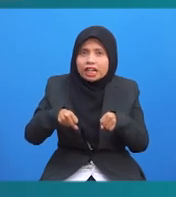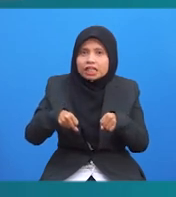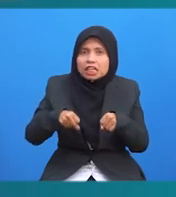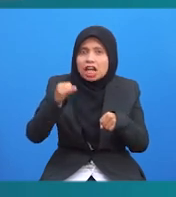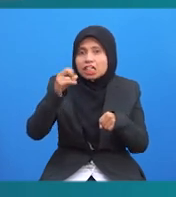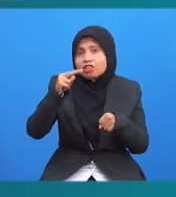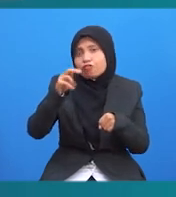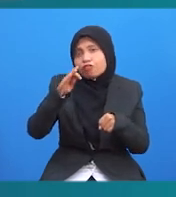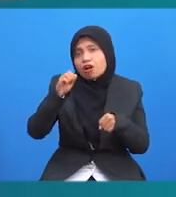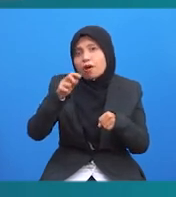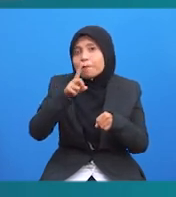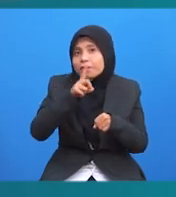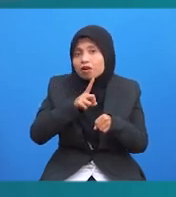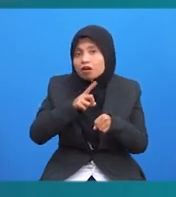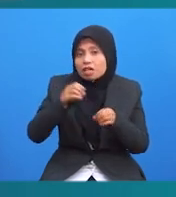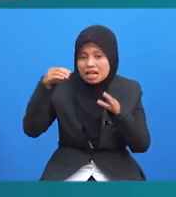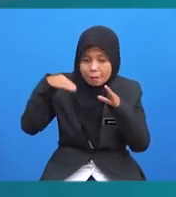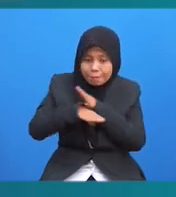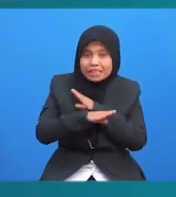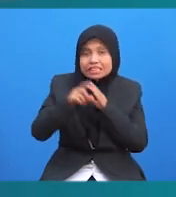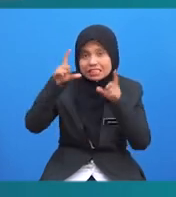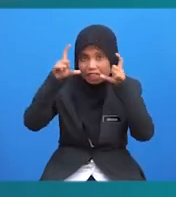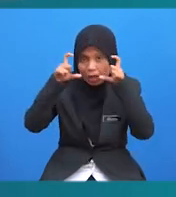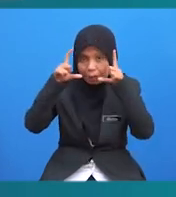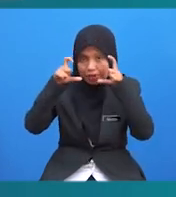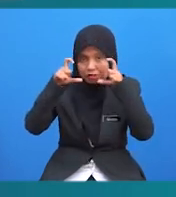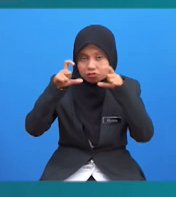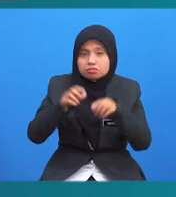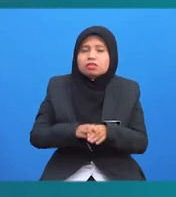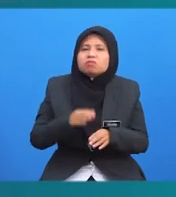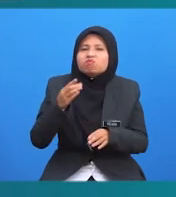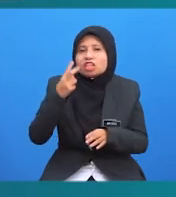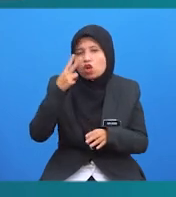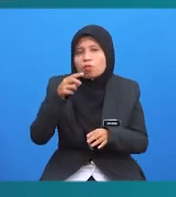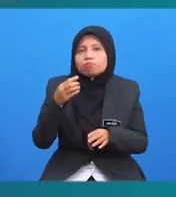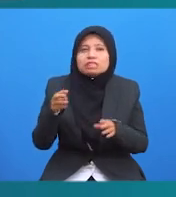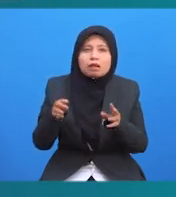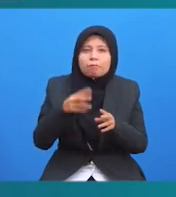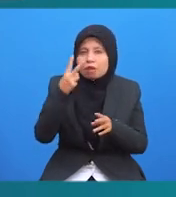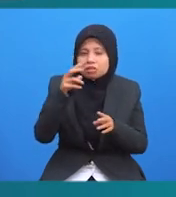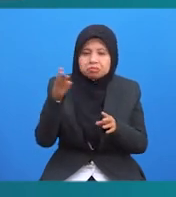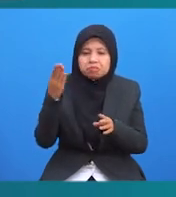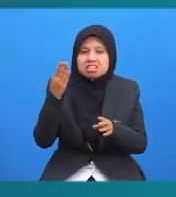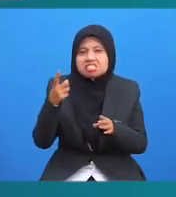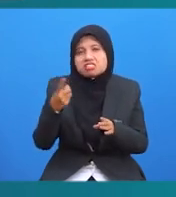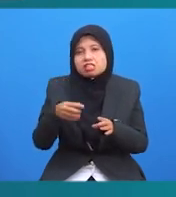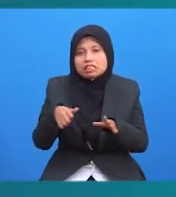inframerah untuk melepasi lensa. Pada mata kasar kita, filter ini nampak berwarna gelap saja ya.